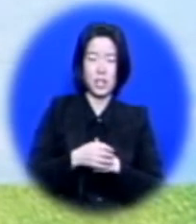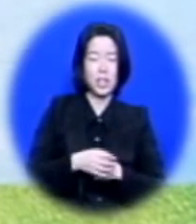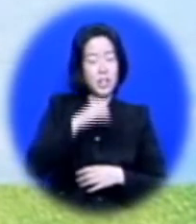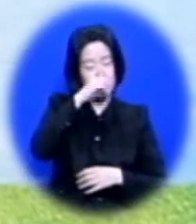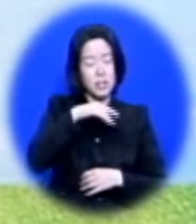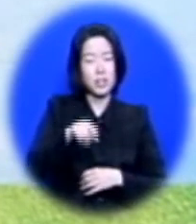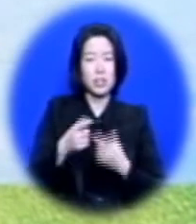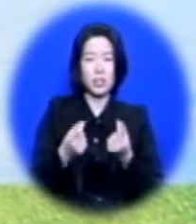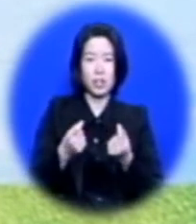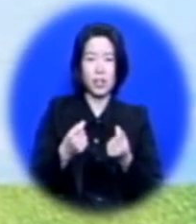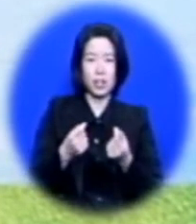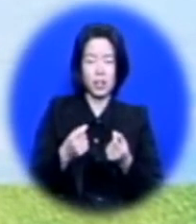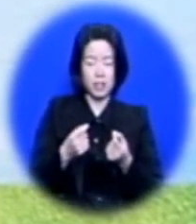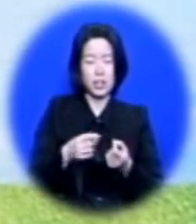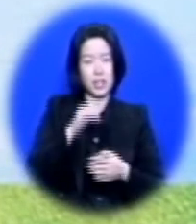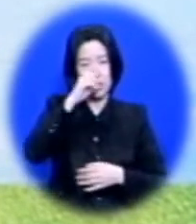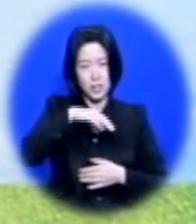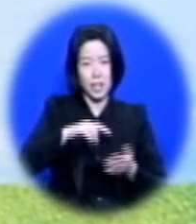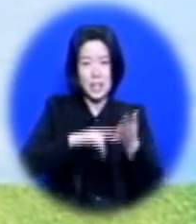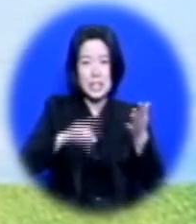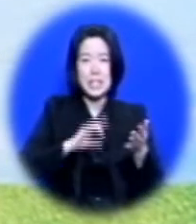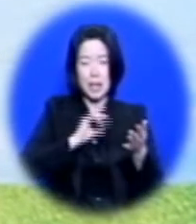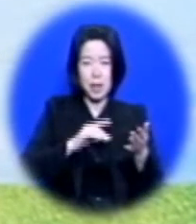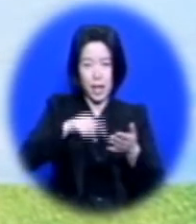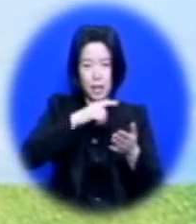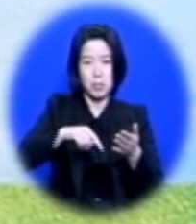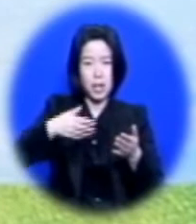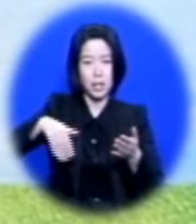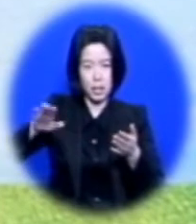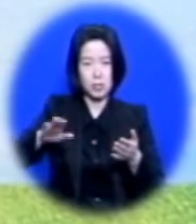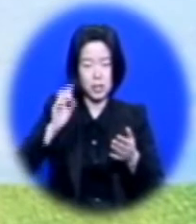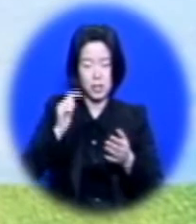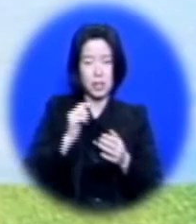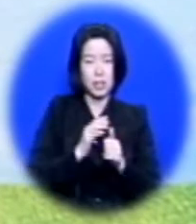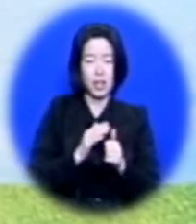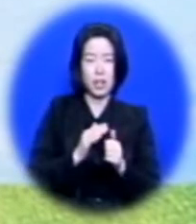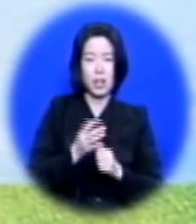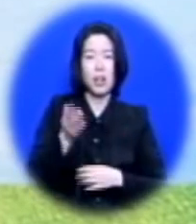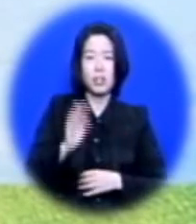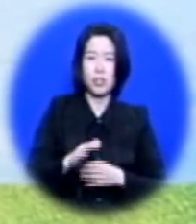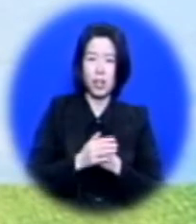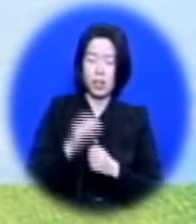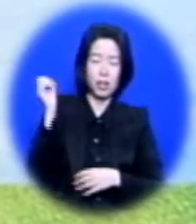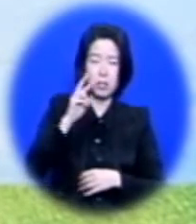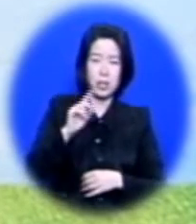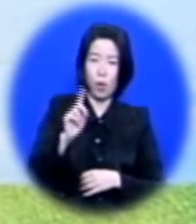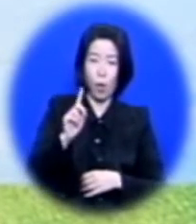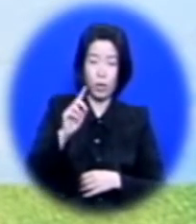그냥 그렇게 같이 다우리 이자만 그냥 갚는 걸로 하고 그냥 갑시다 그런데 갑자기